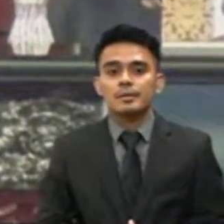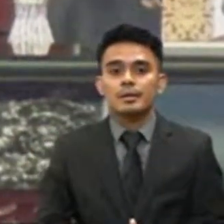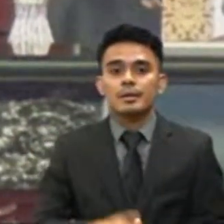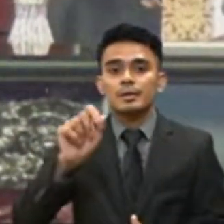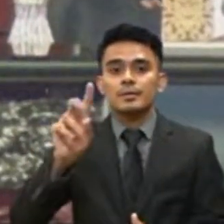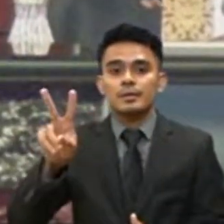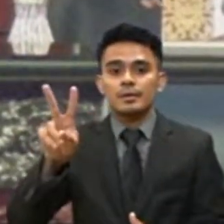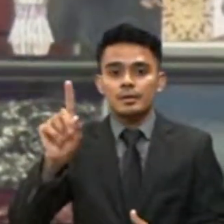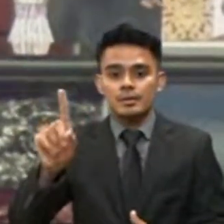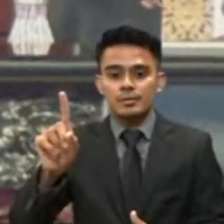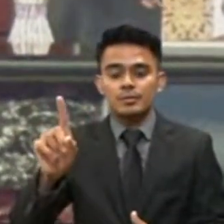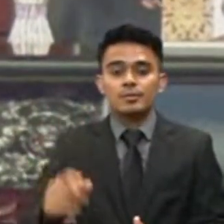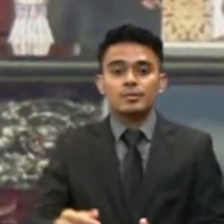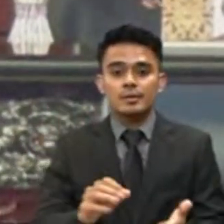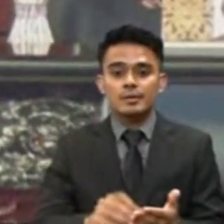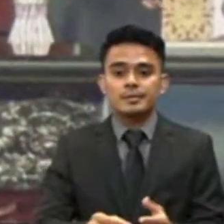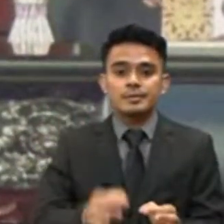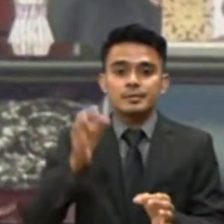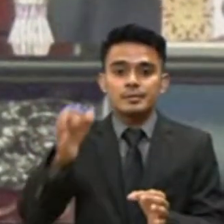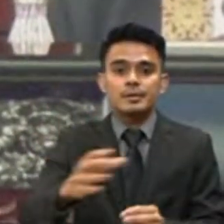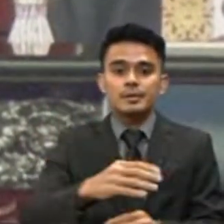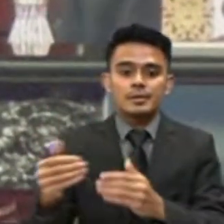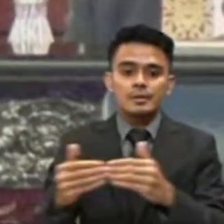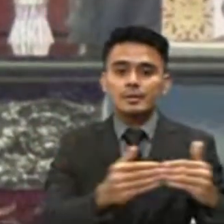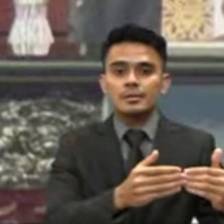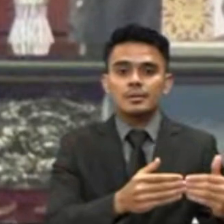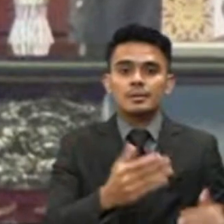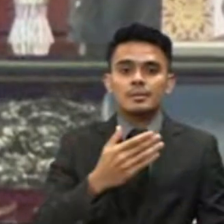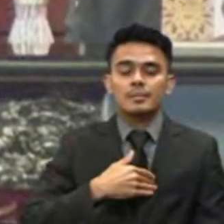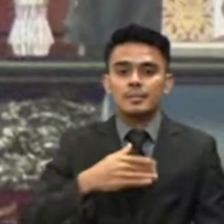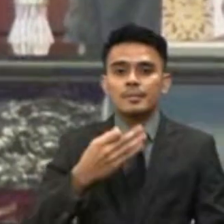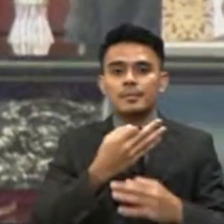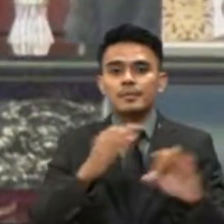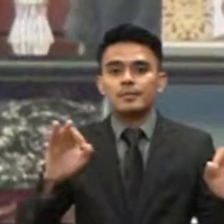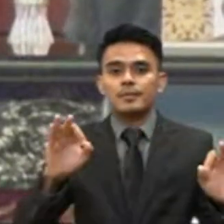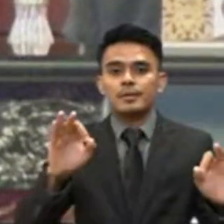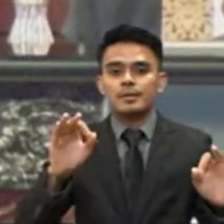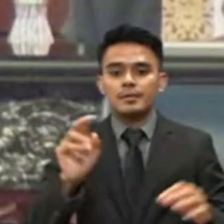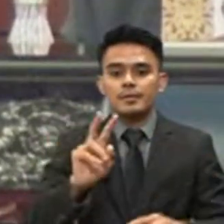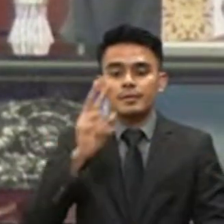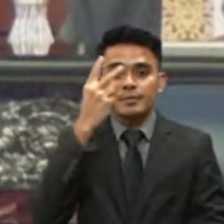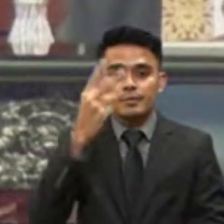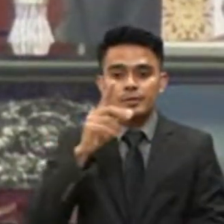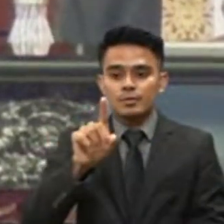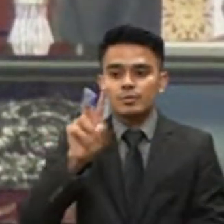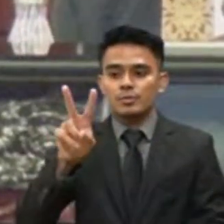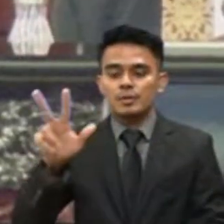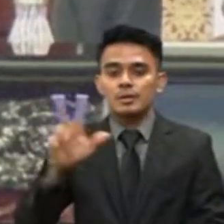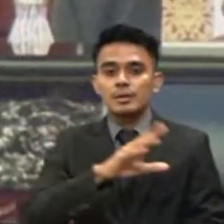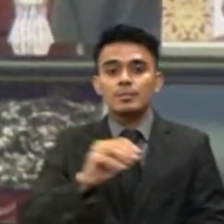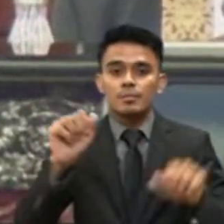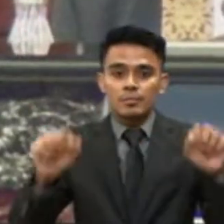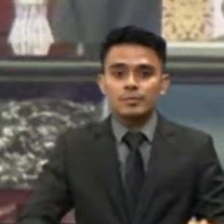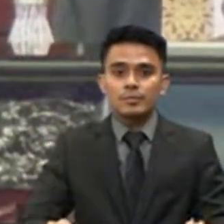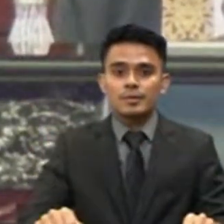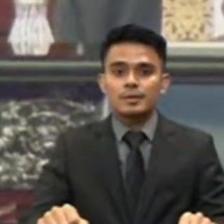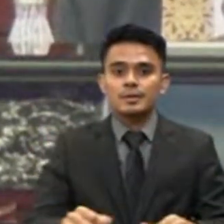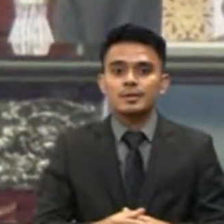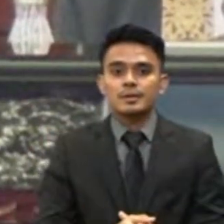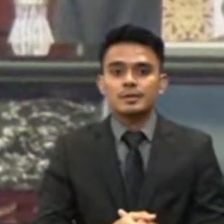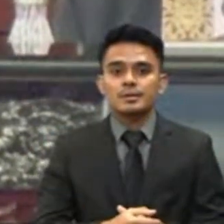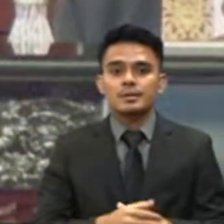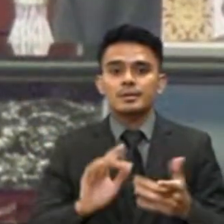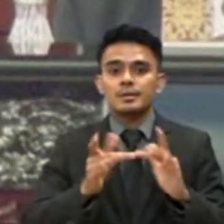agak tinggi ini disebabkan rakyat membeli rumah itu yang menyebabkan hutang rakyat